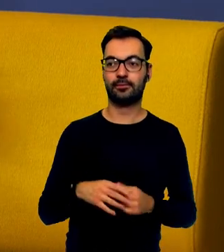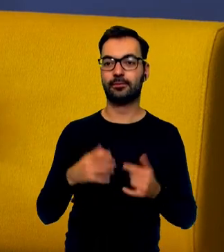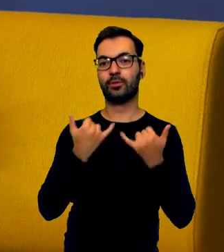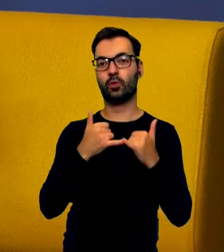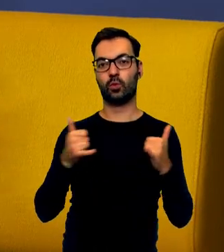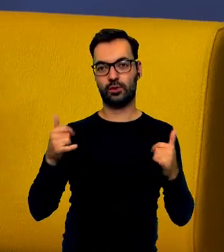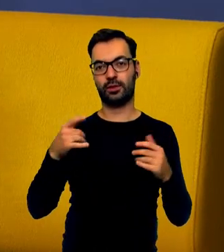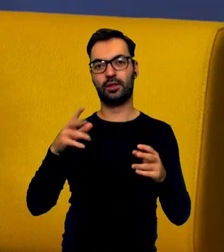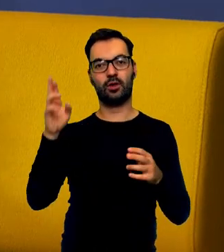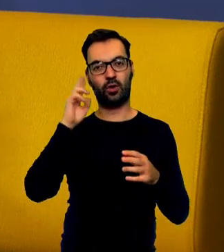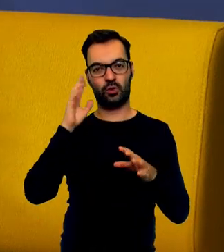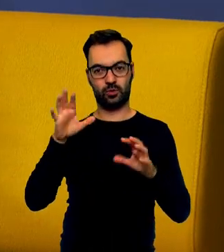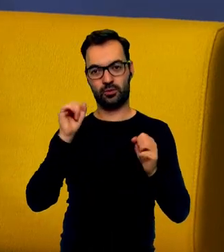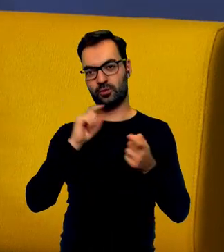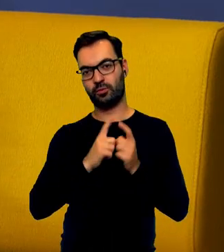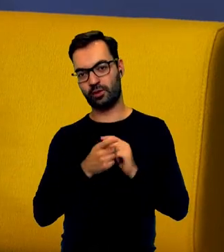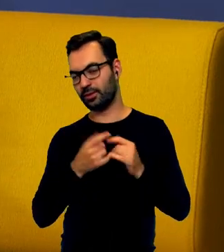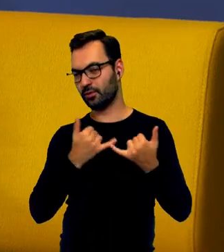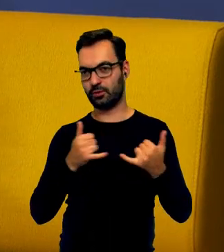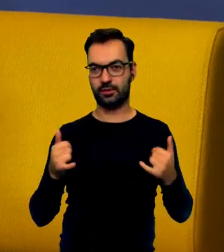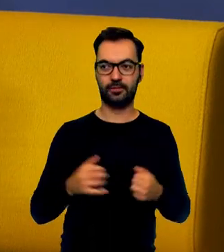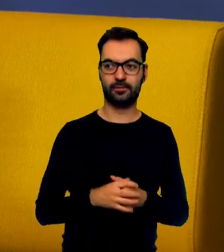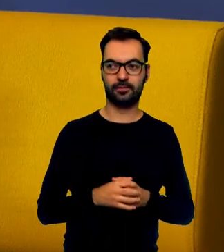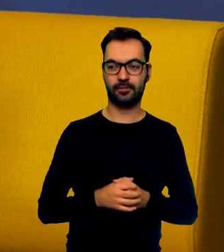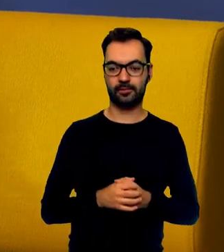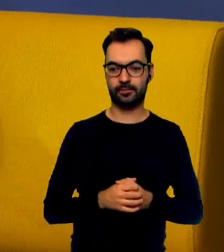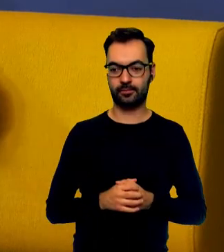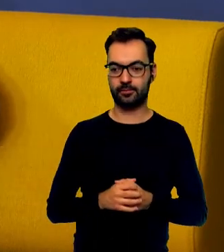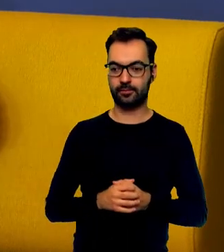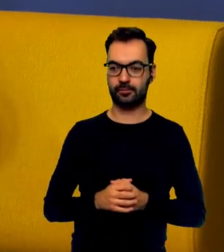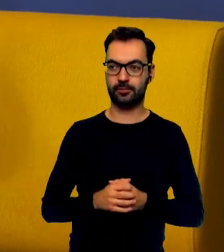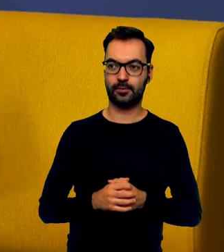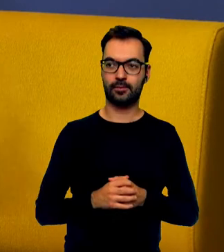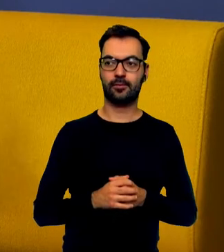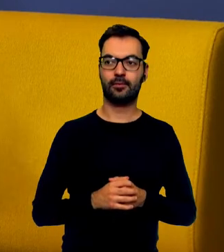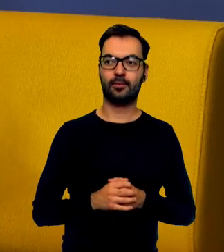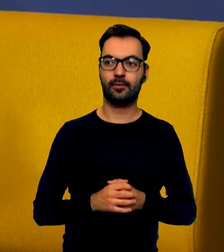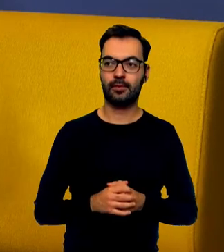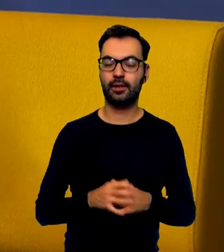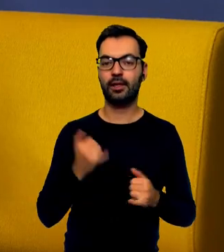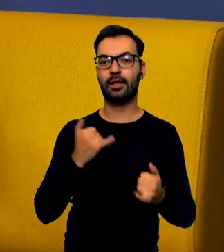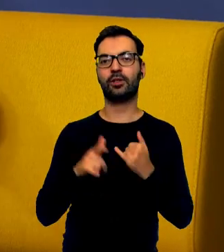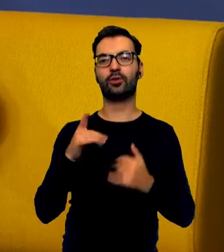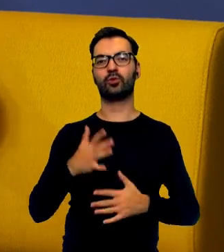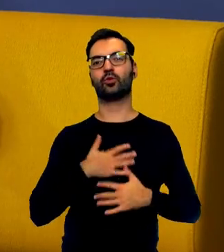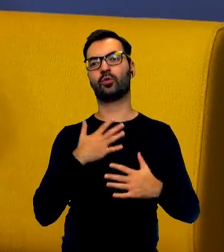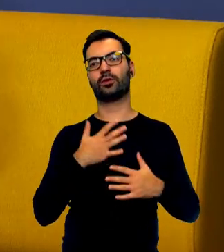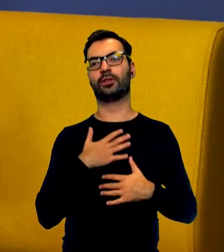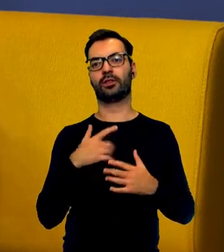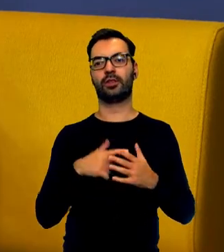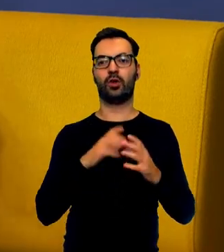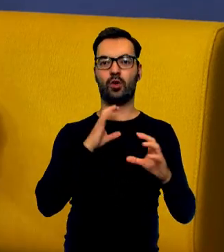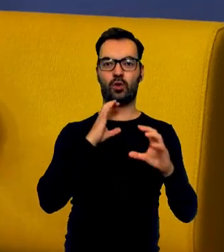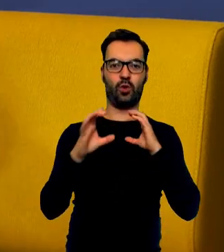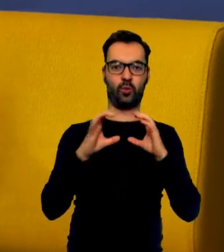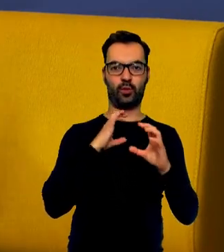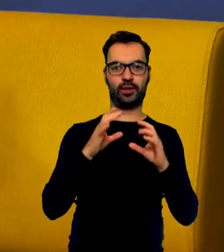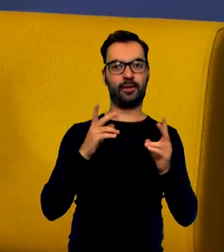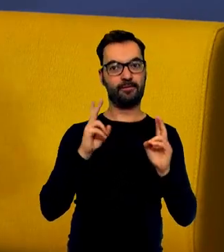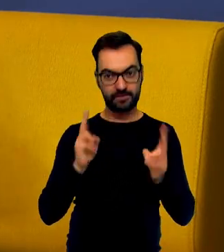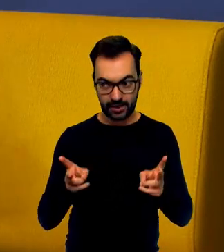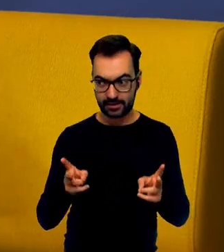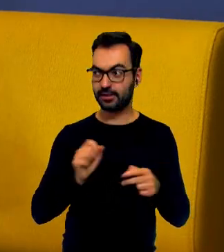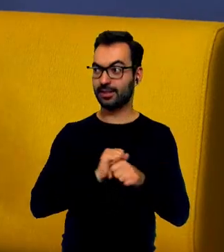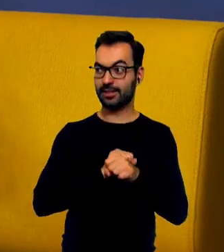bardzo różnie też rozumianego spotkania, szeroko. Więc jeśli ma się poczucie, że ta komunikacja się